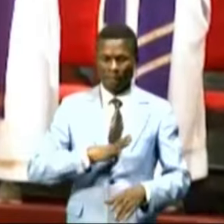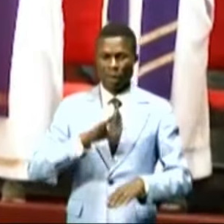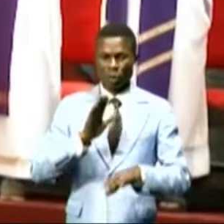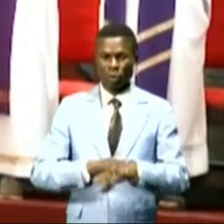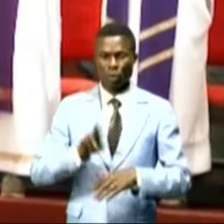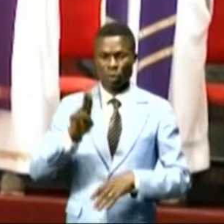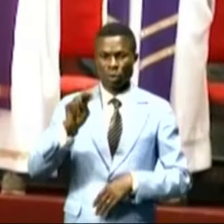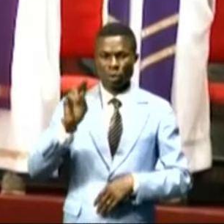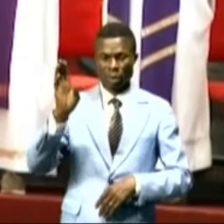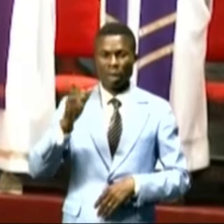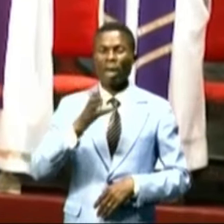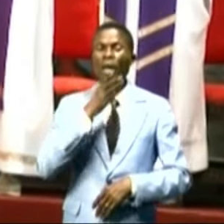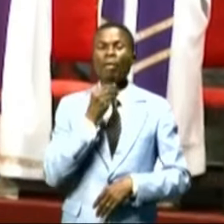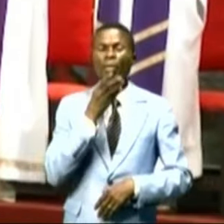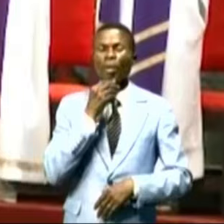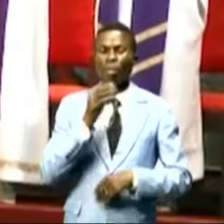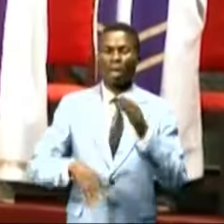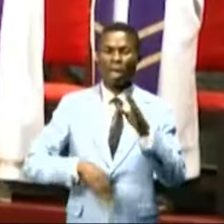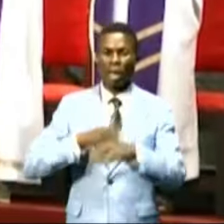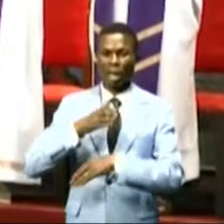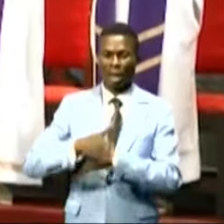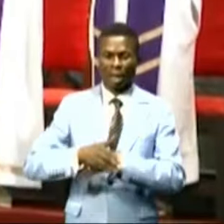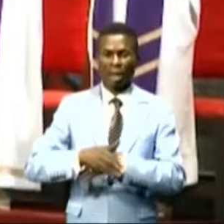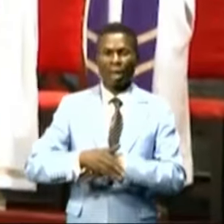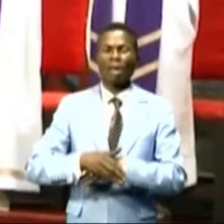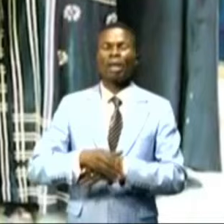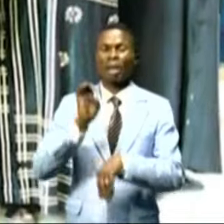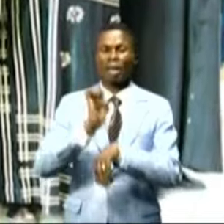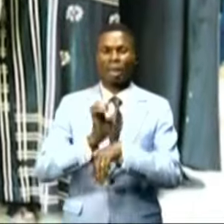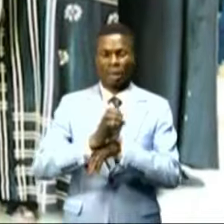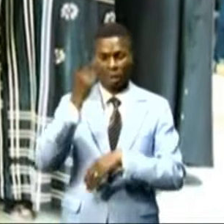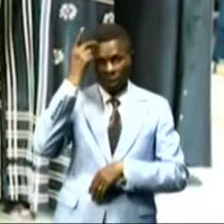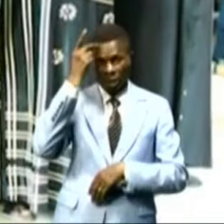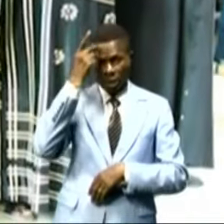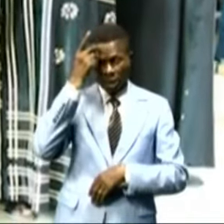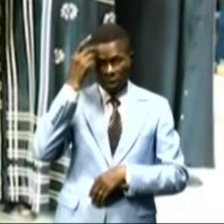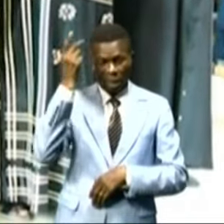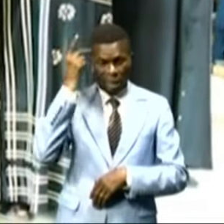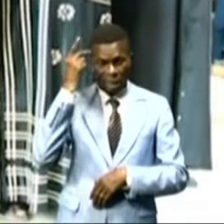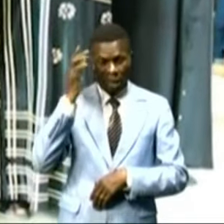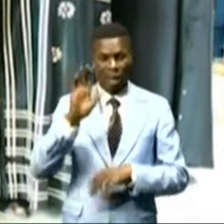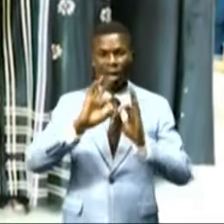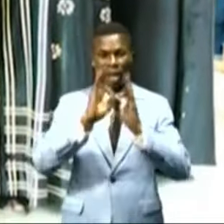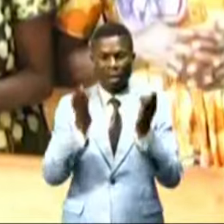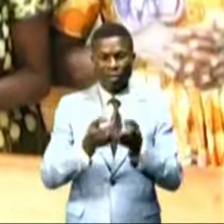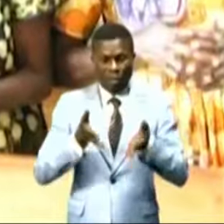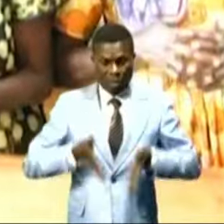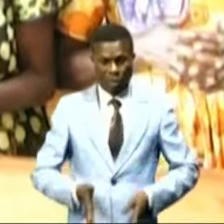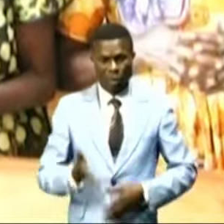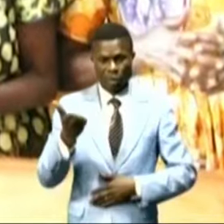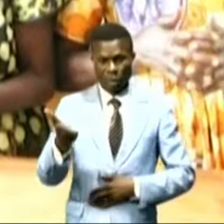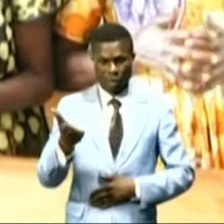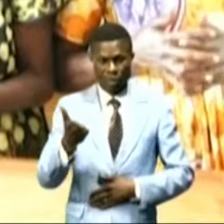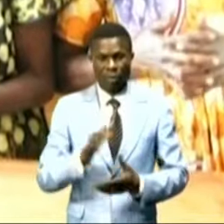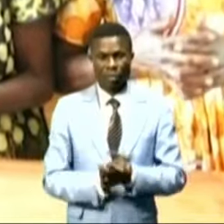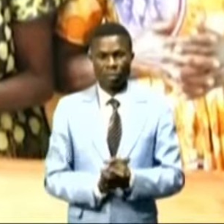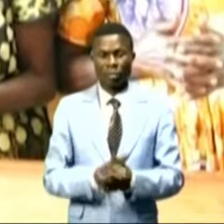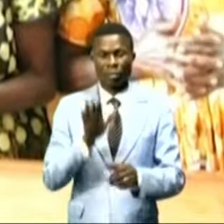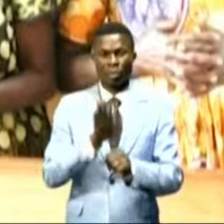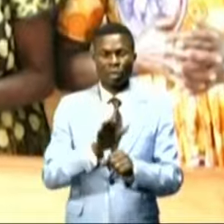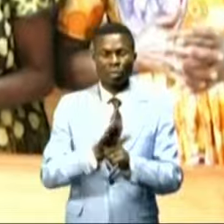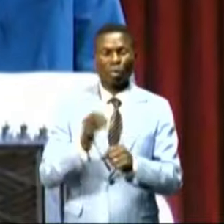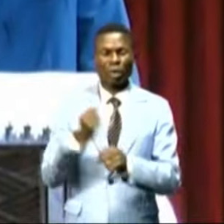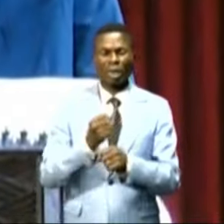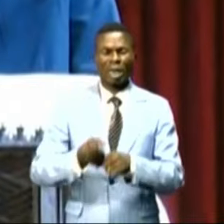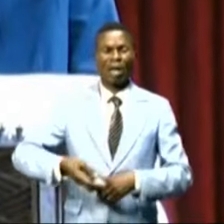les prêtres diocésains de l'archidiocèse de la ville-province Kinshasa, mais aussi votre famille biologique. Autant de professionnalisme